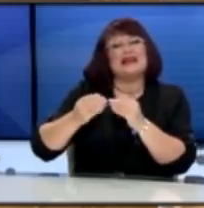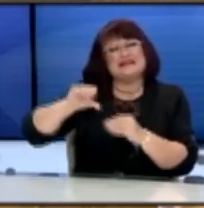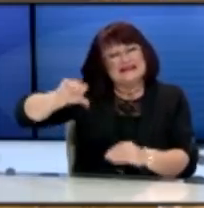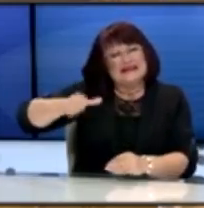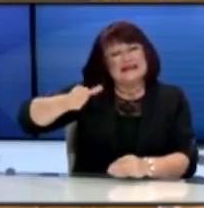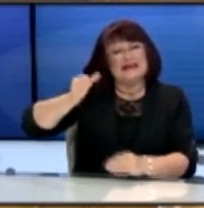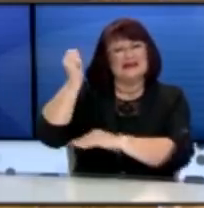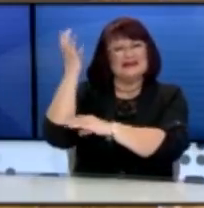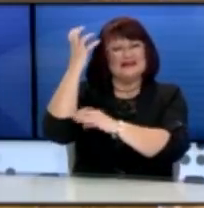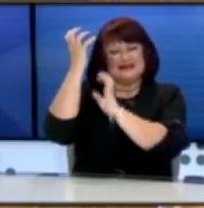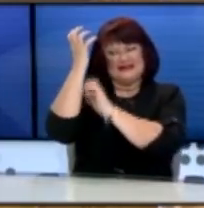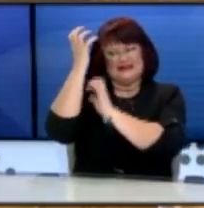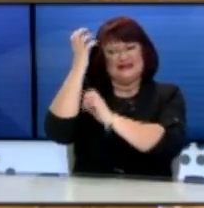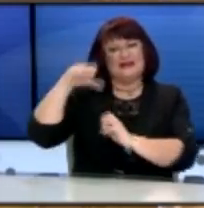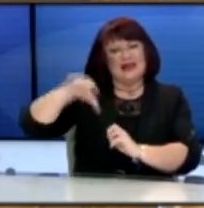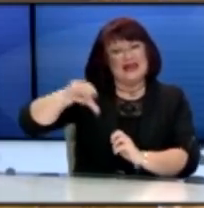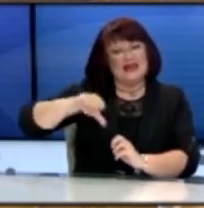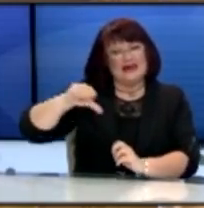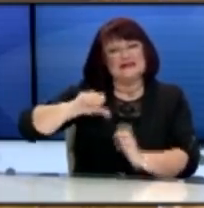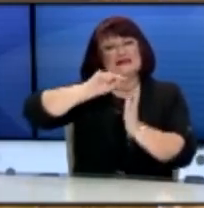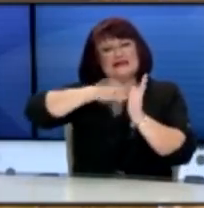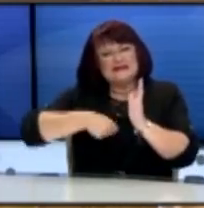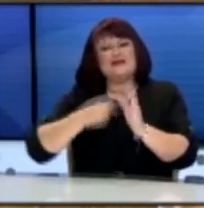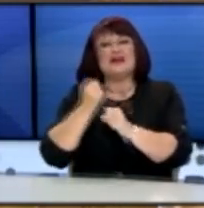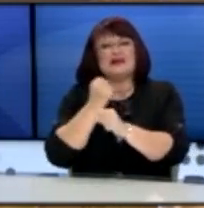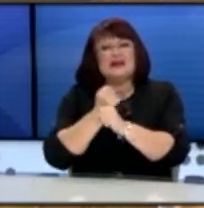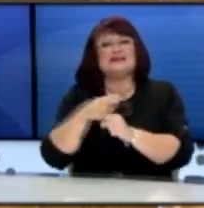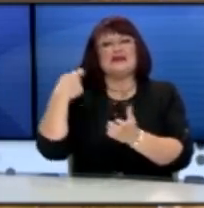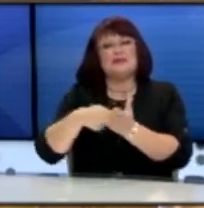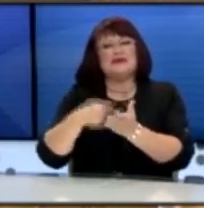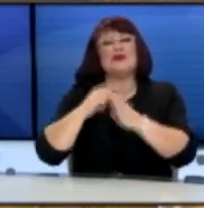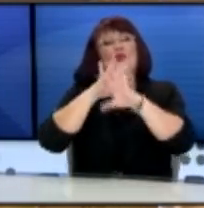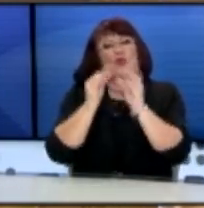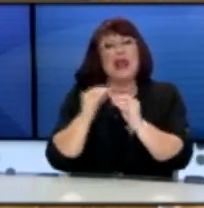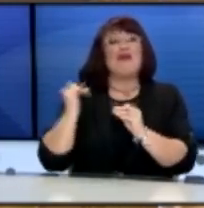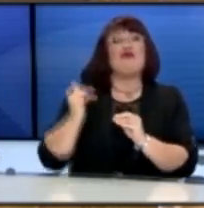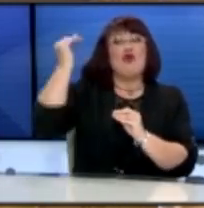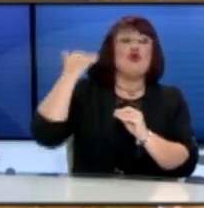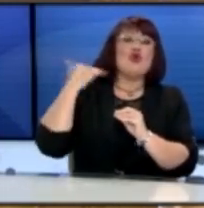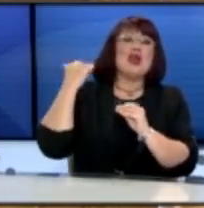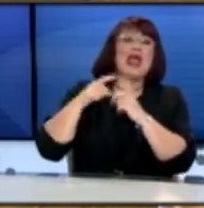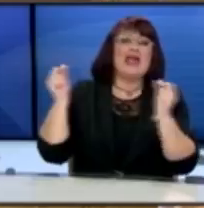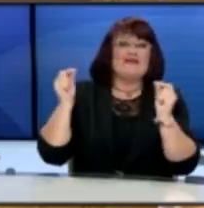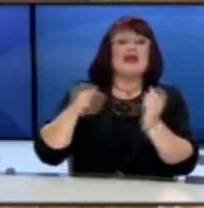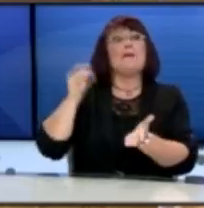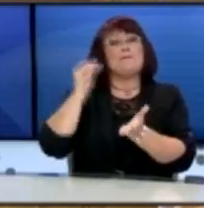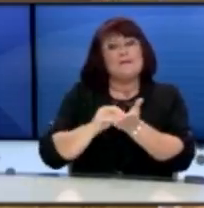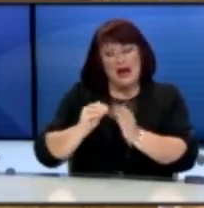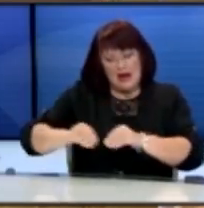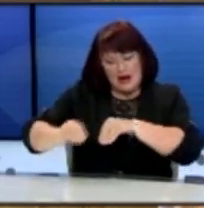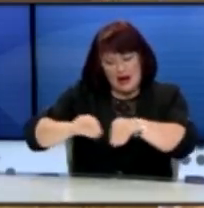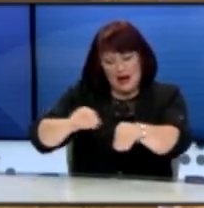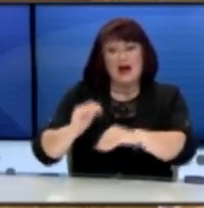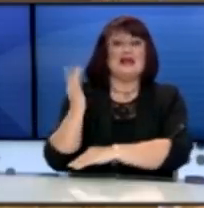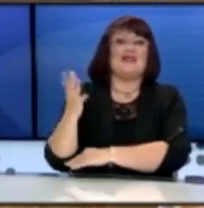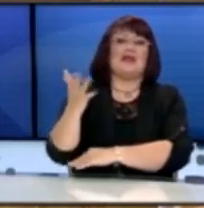δουλειάς με σύμβαση εργασίας, μισθό και δικαιώματα των ρετσινάδων για την αναδάσωση,